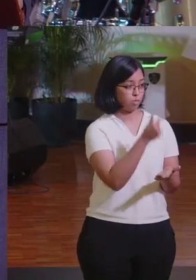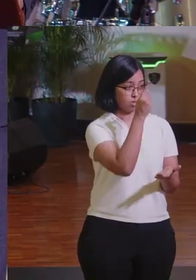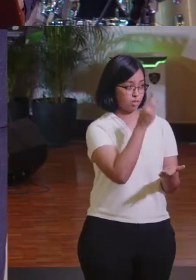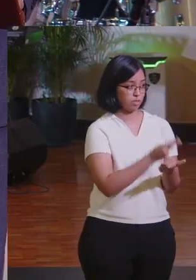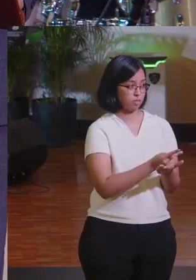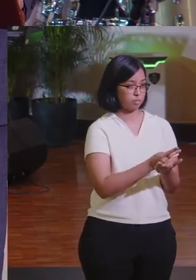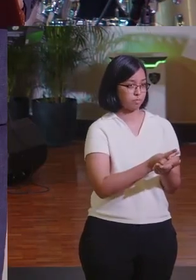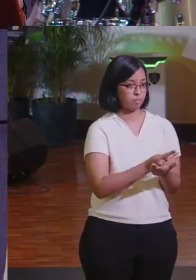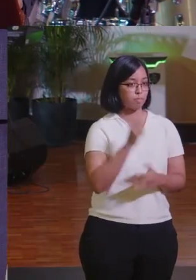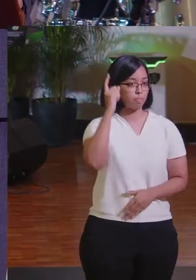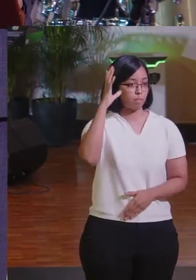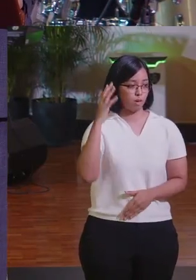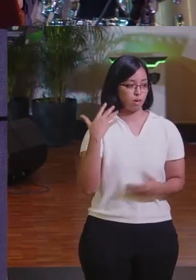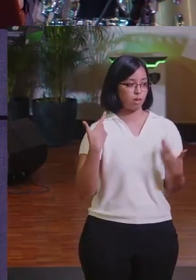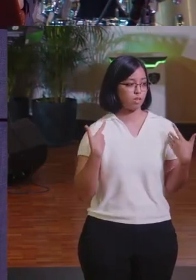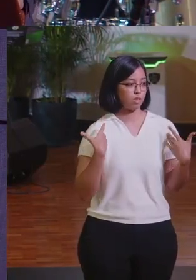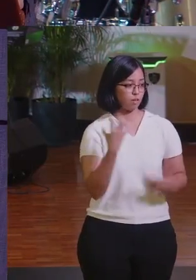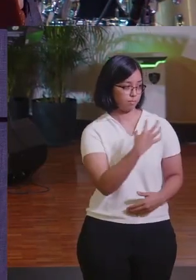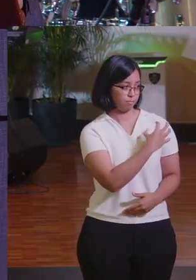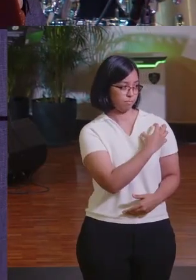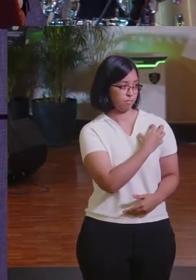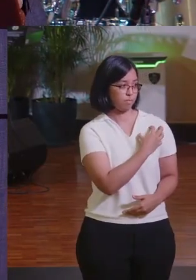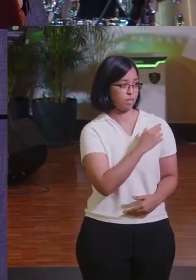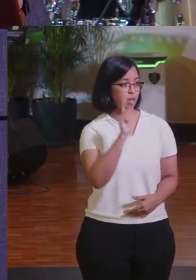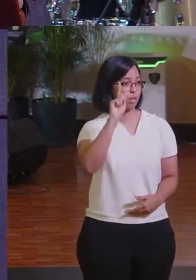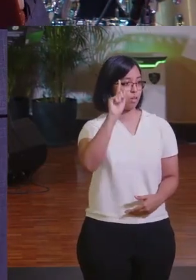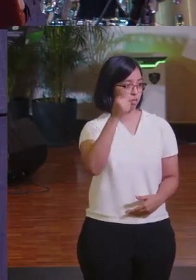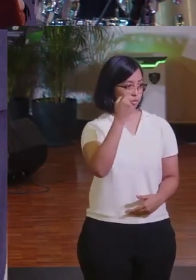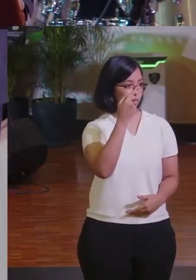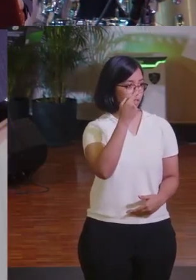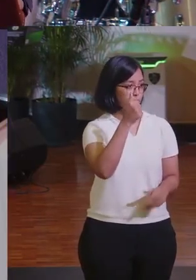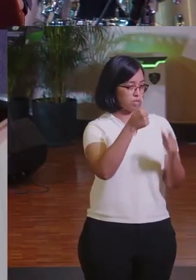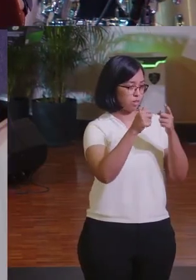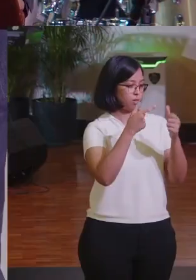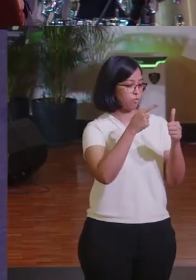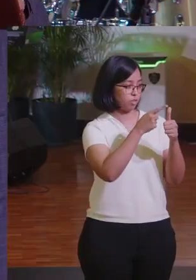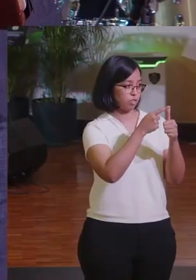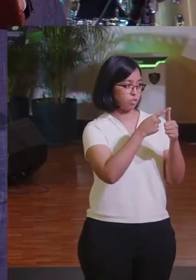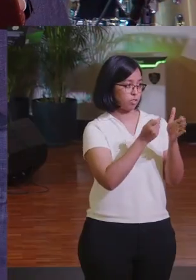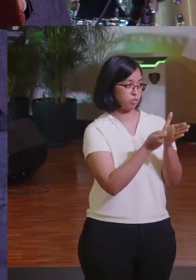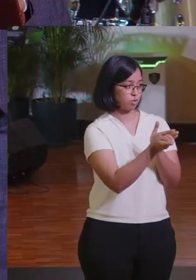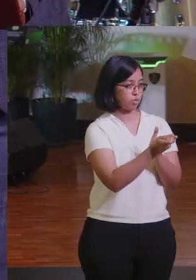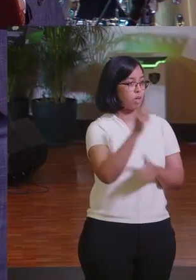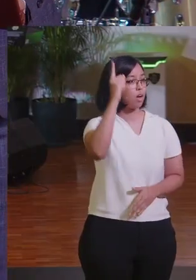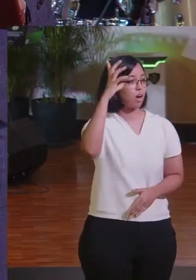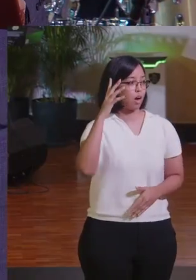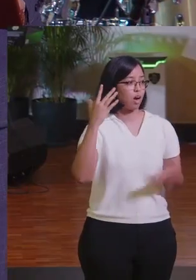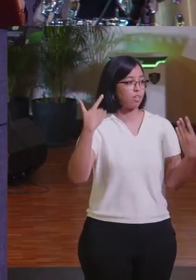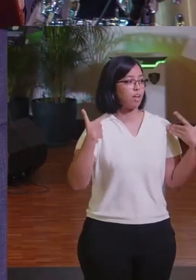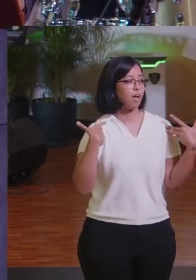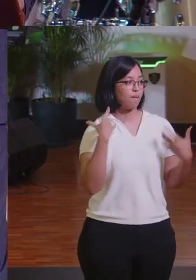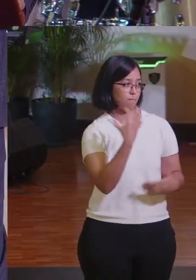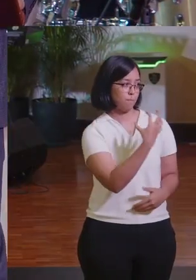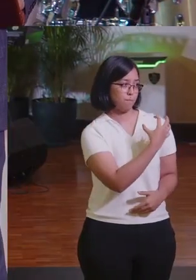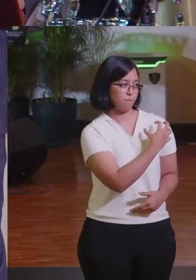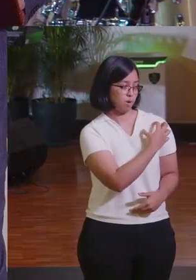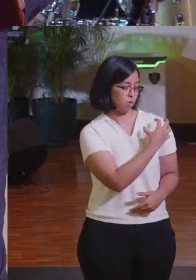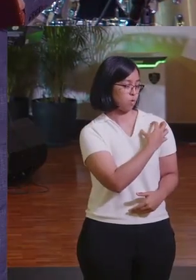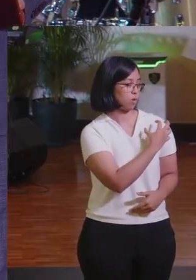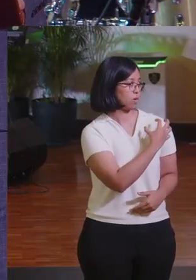ay may kapangyarihan. Ito po ang unang katotohanan dito, ang subpoint po ng ating pag-aaral. Ang Panginoong Diyos ay